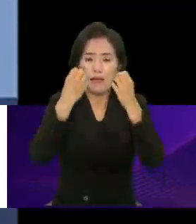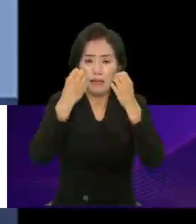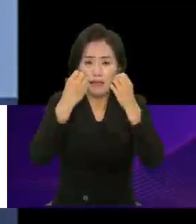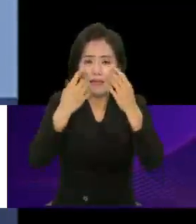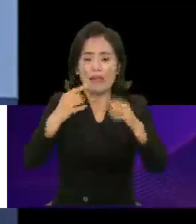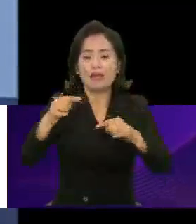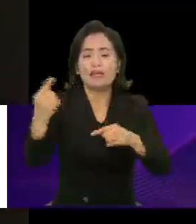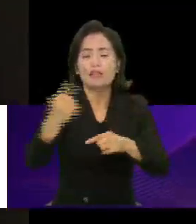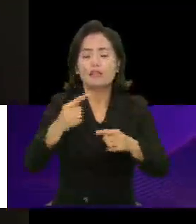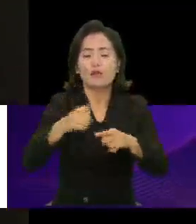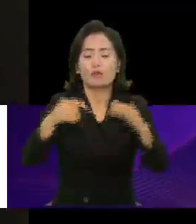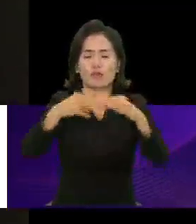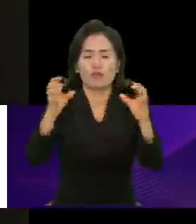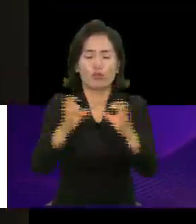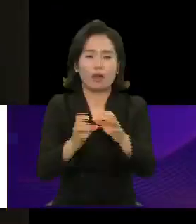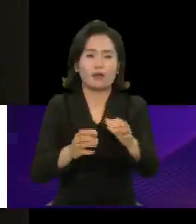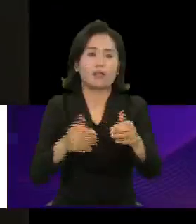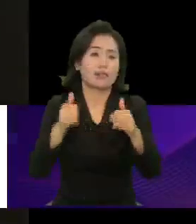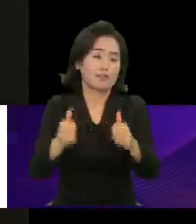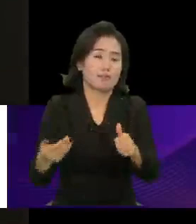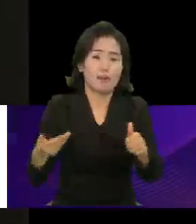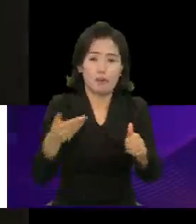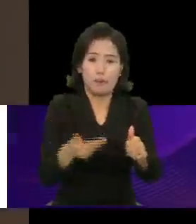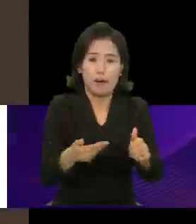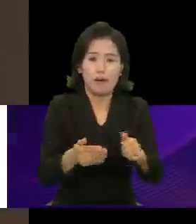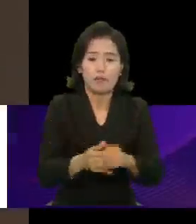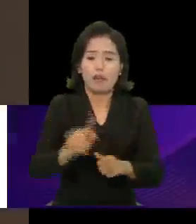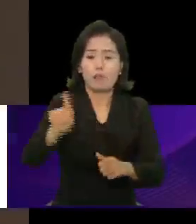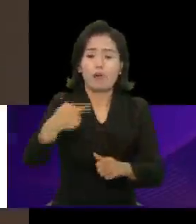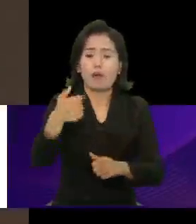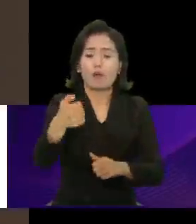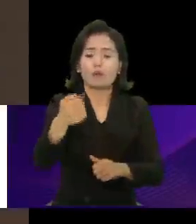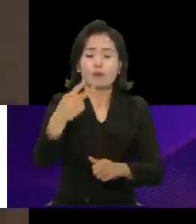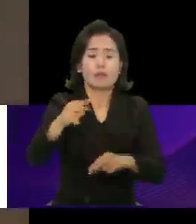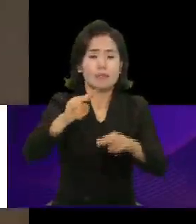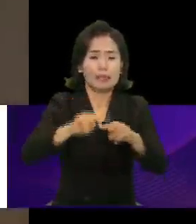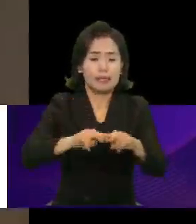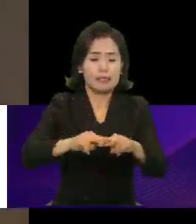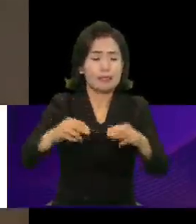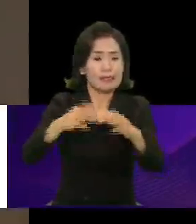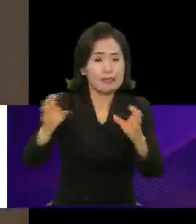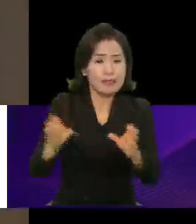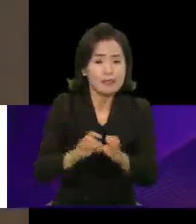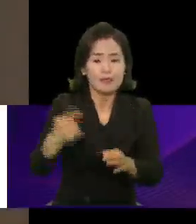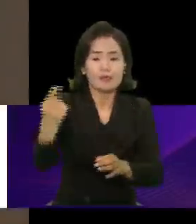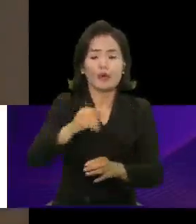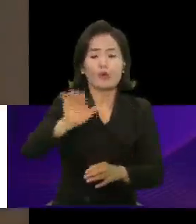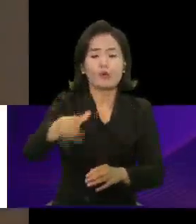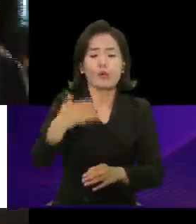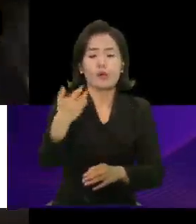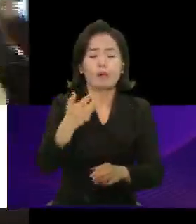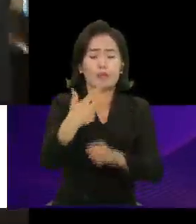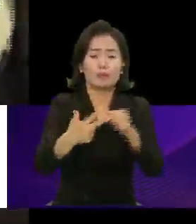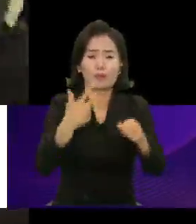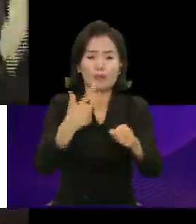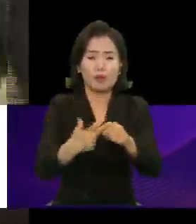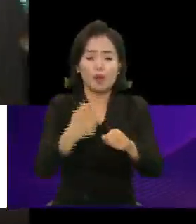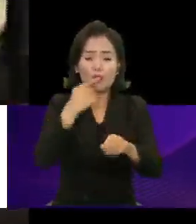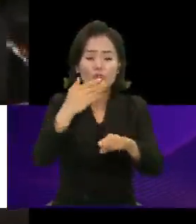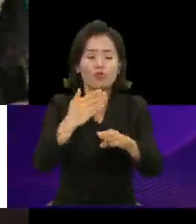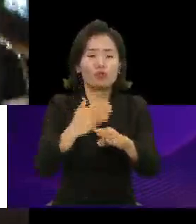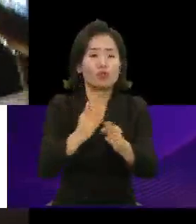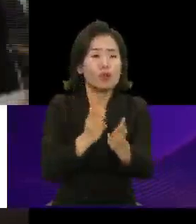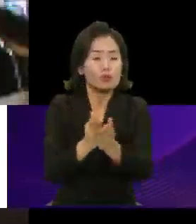표로써 심판했습니다. 원내 152석을 확보한 열린우리당은 1987년 민주화 이후